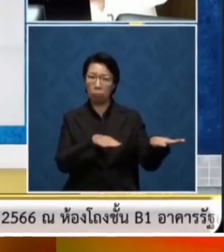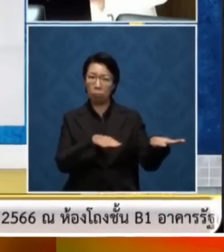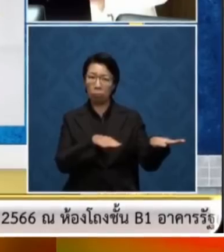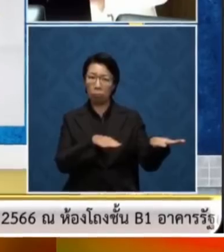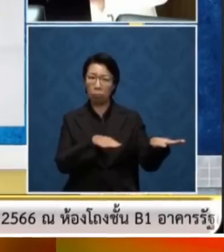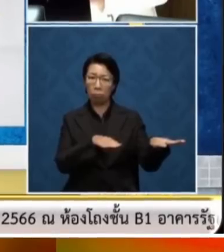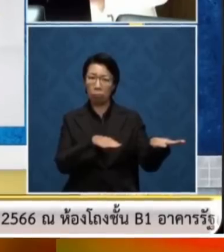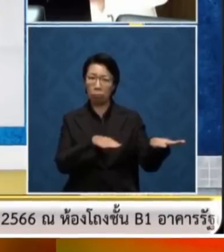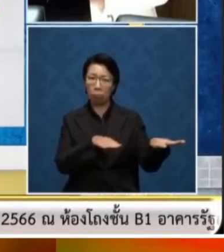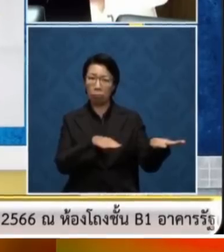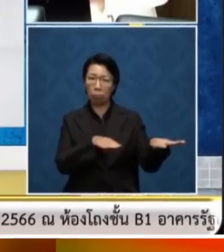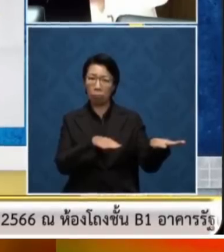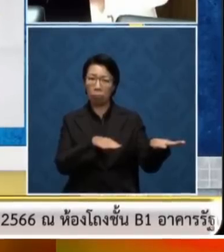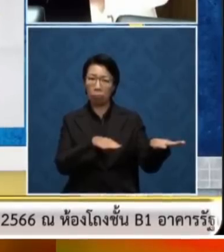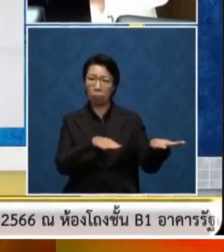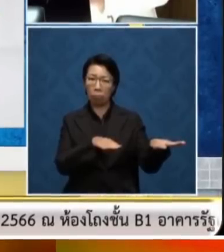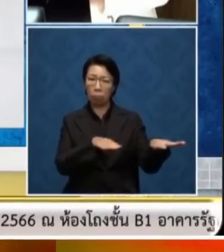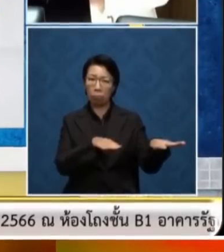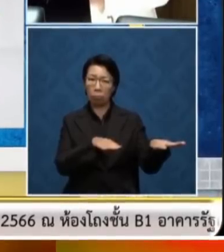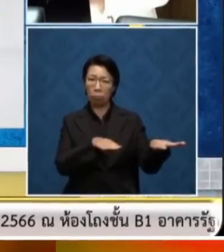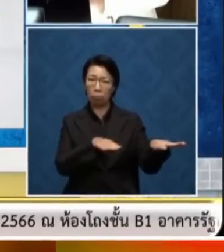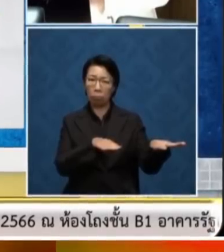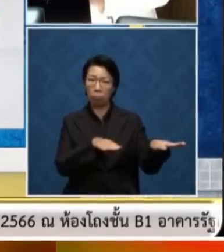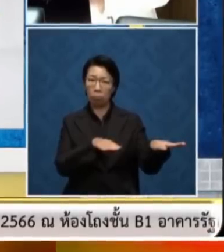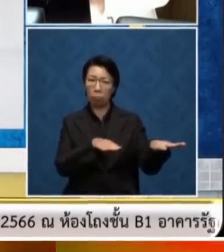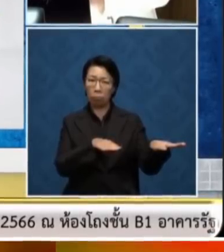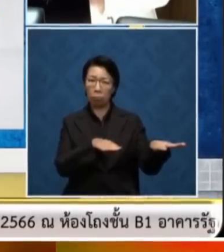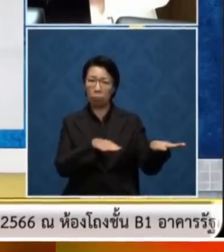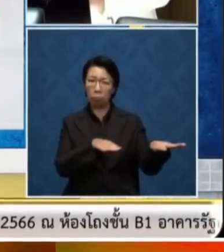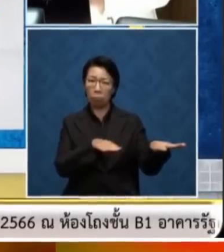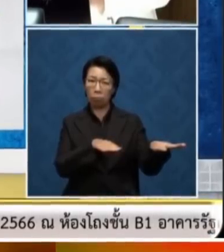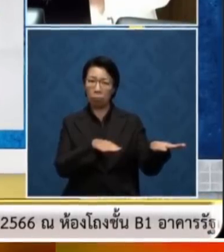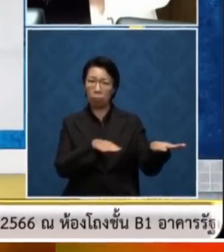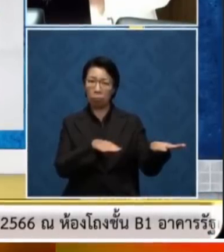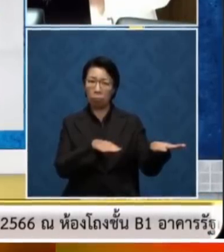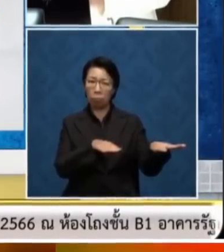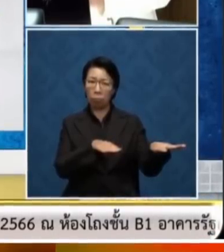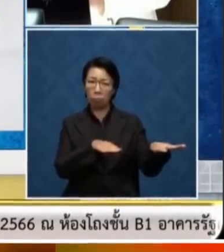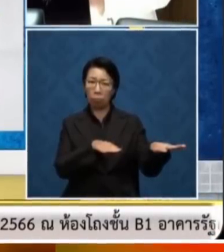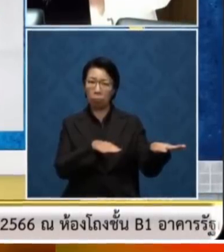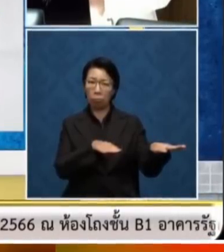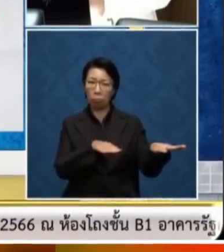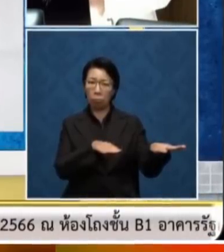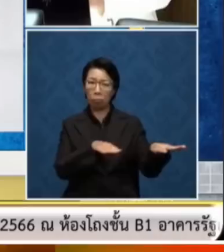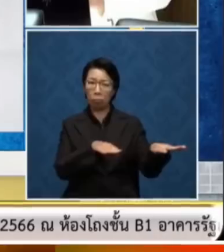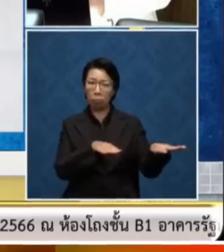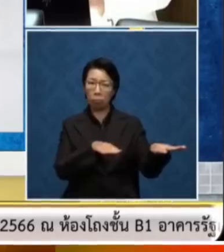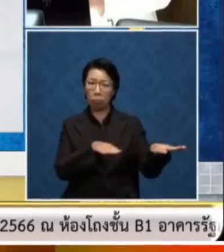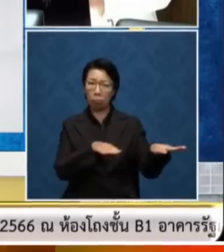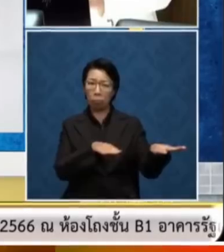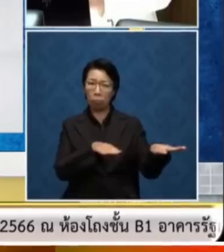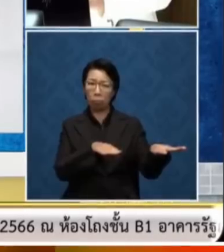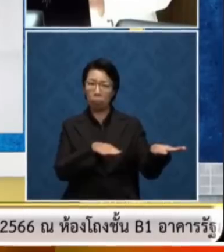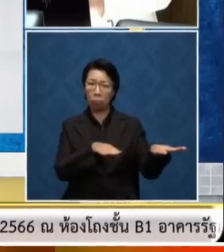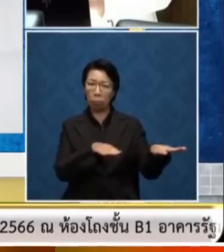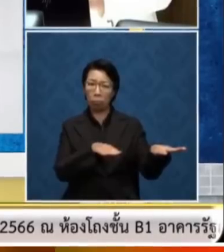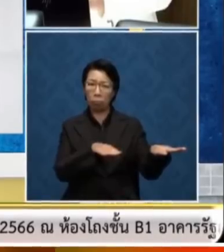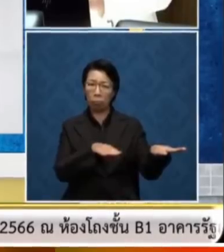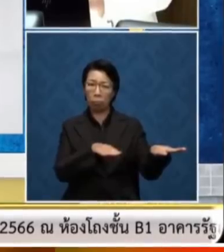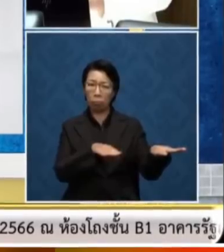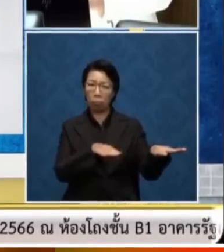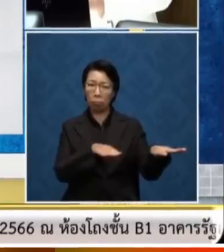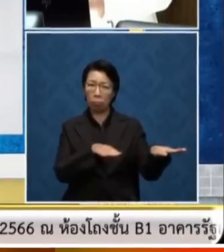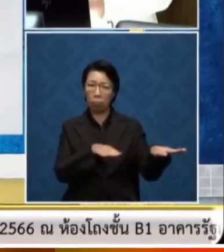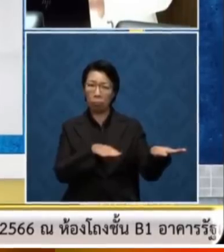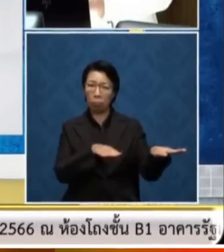ตรูนี่คือสิ่งที่เราได้เริ่มเรียนรู้และประชาชนจะตื่นรู้ว่าตนเองคือเจ้า